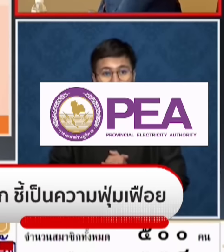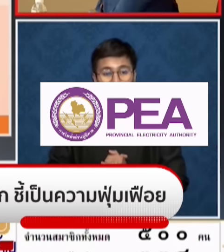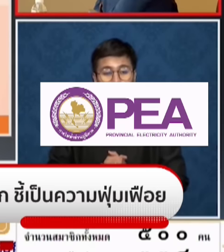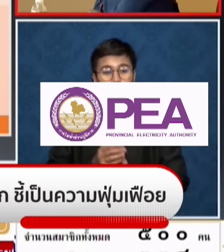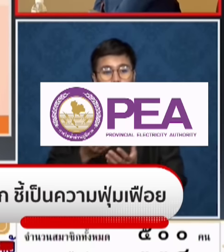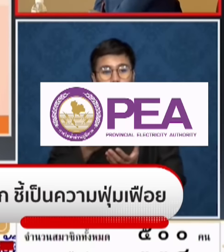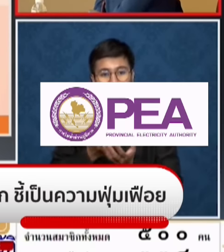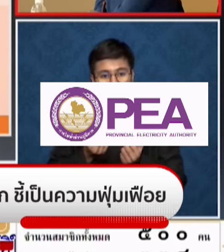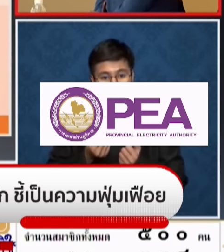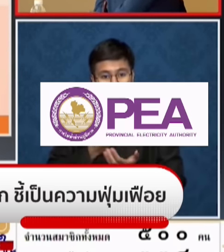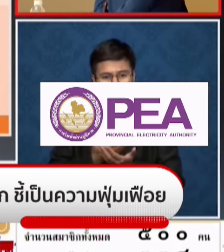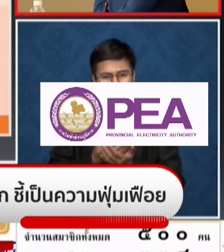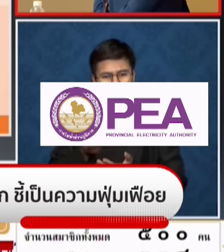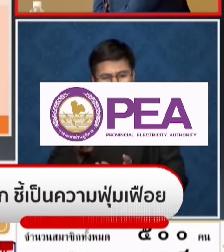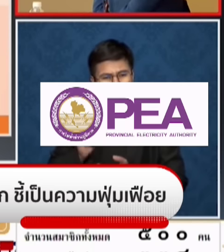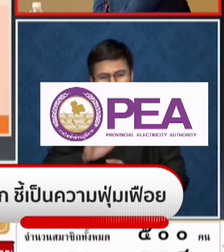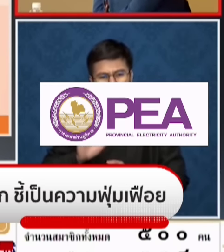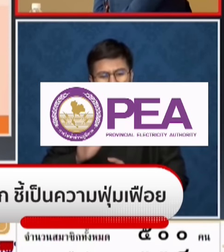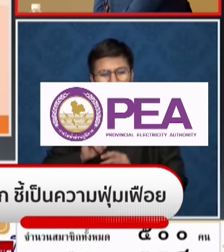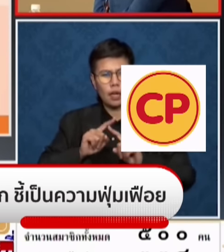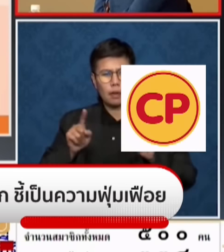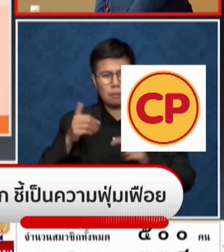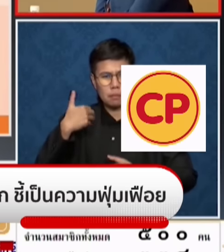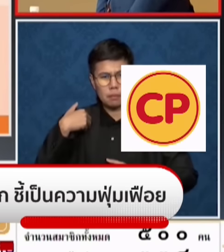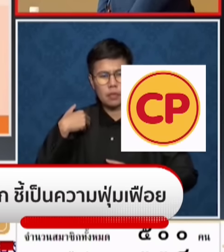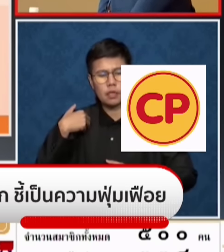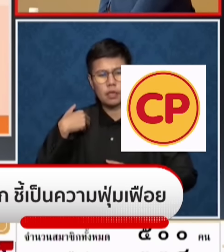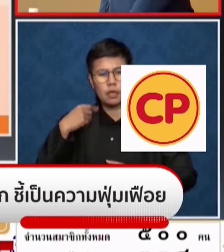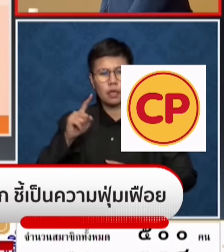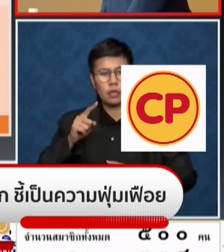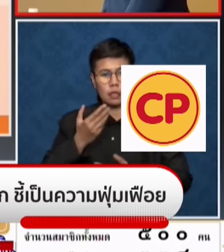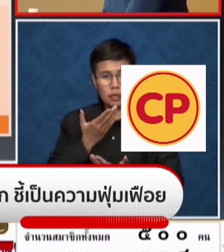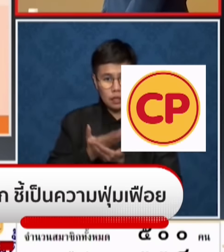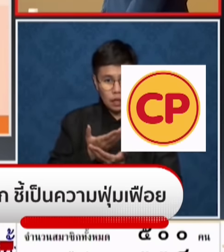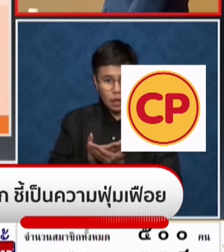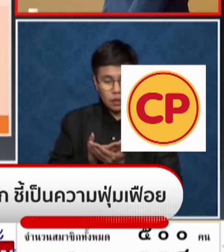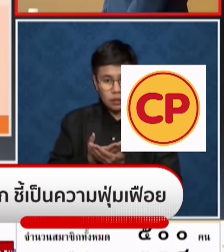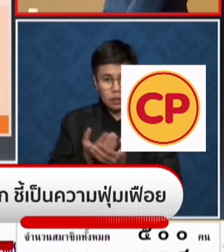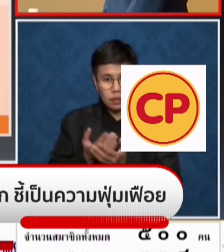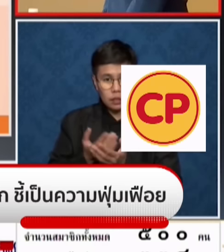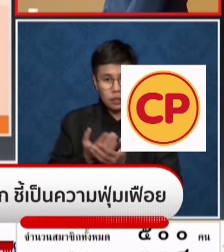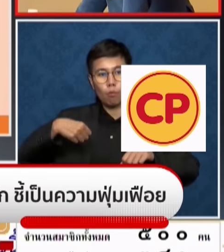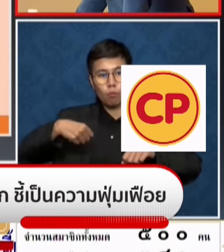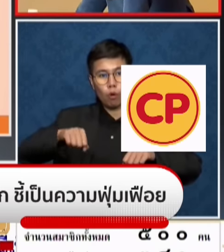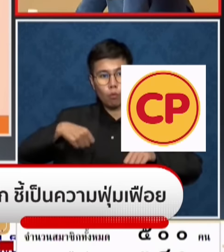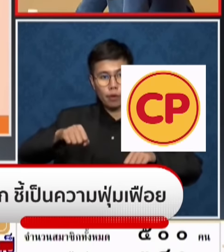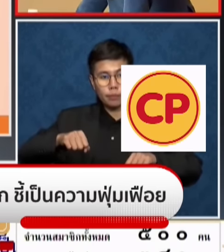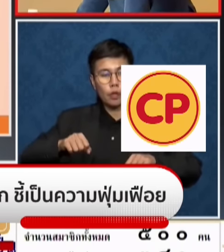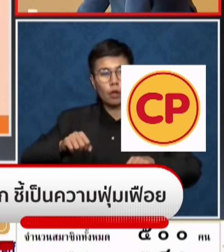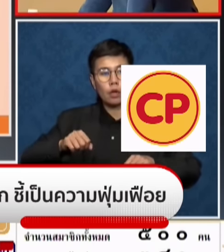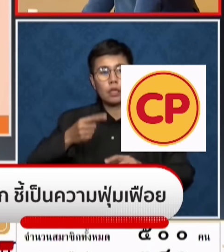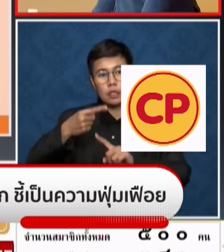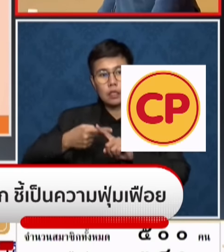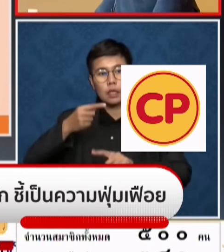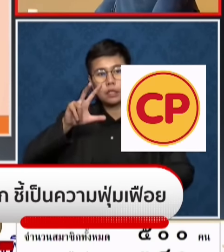ได้รับงบน้อยไปแต่กลับกันครับมันเกิดจากการใช้งบประมาณกับบางอย่างที่เกินจริง นี่แหละ